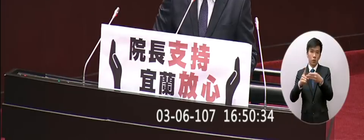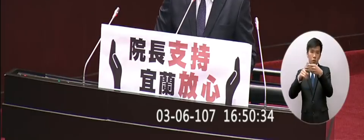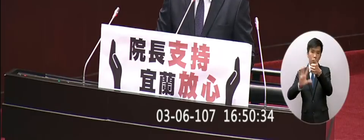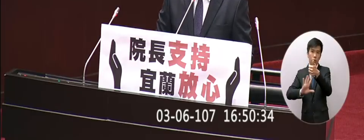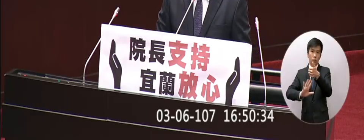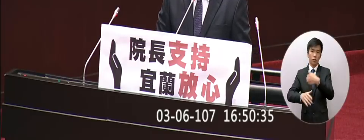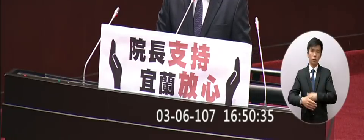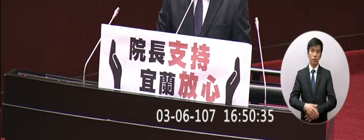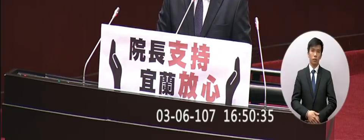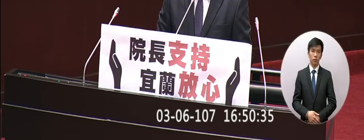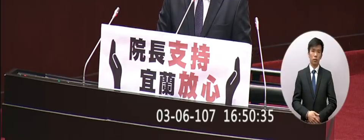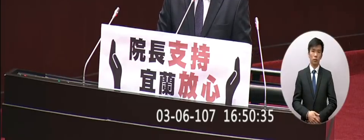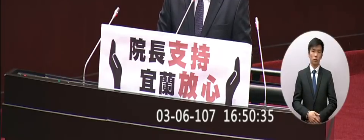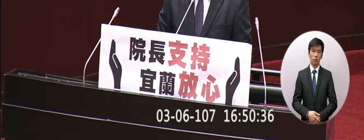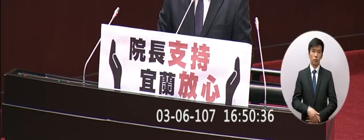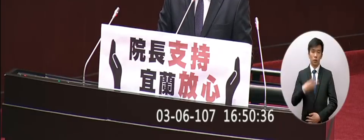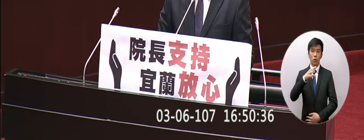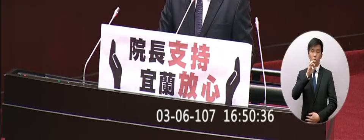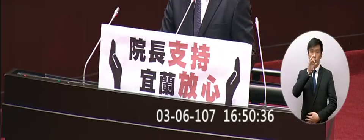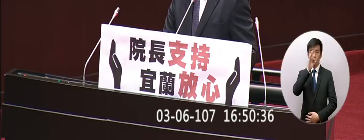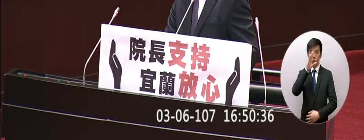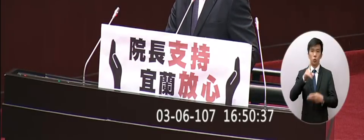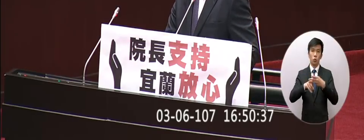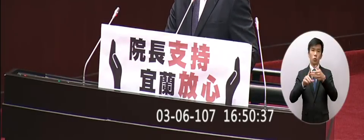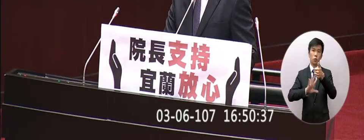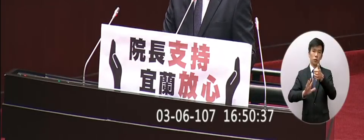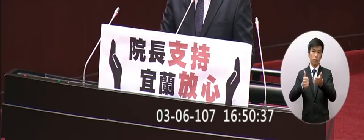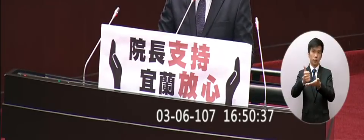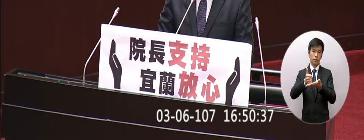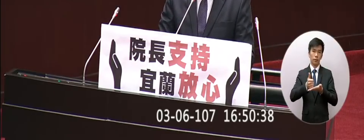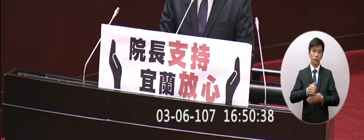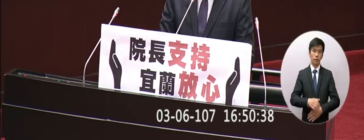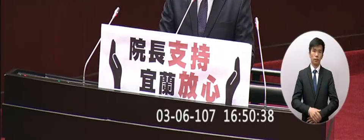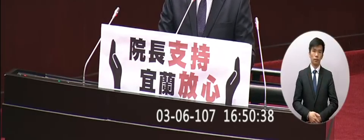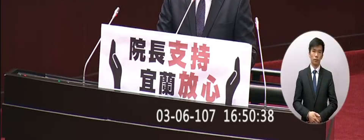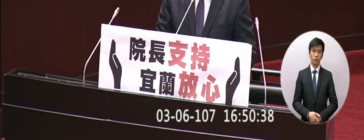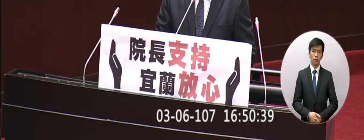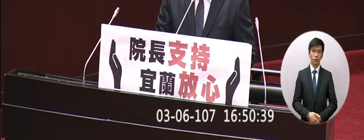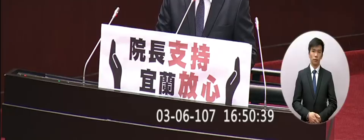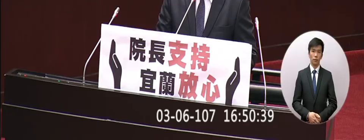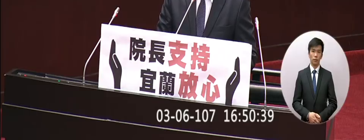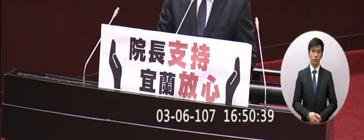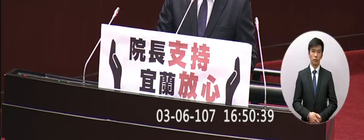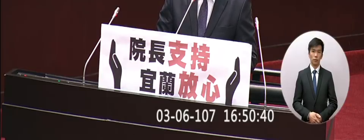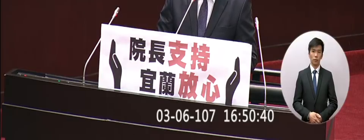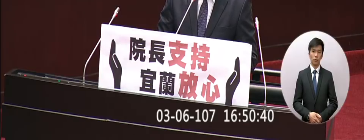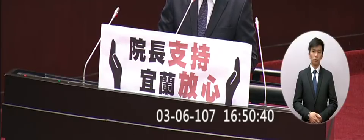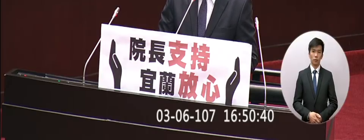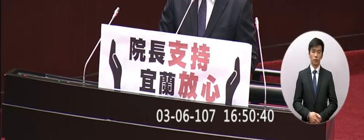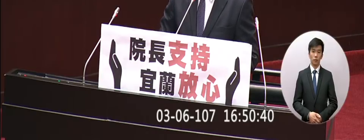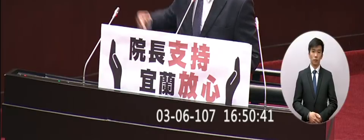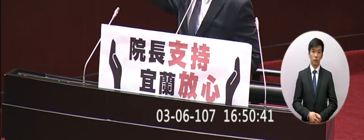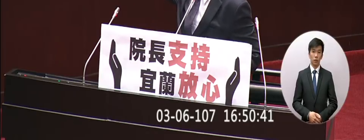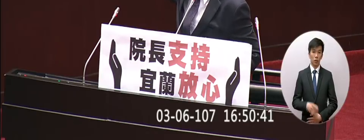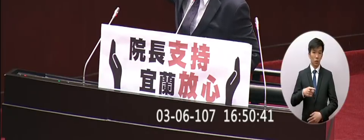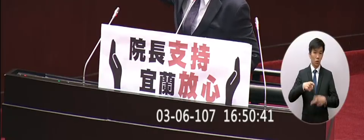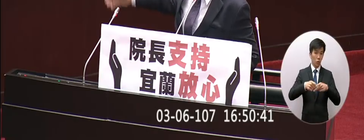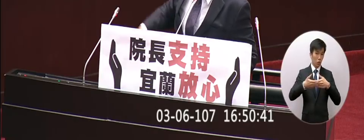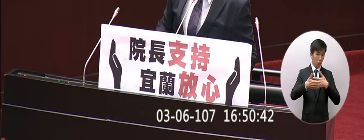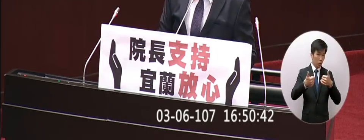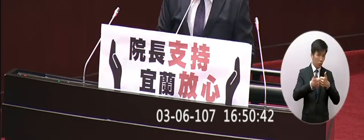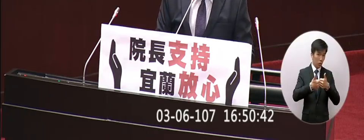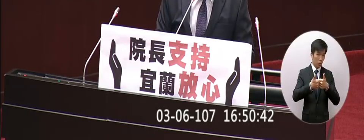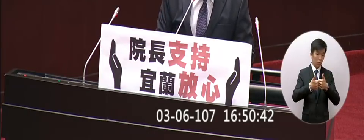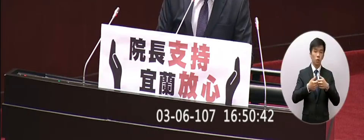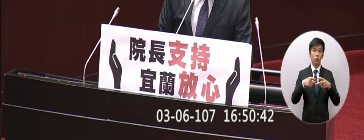陈委员你好。 公共陈吴主委，好来。公共陈吴主委，是吴主委，是农委会还是工程会？ 工程会。